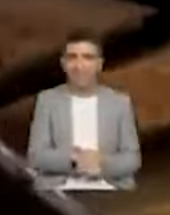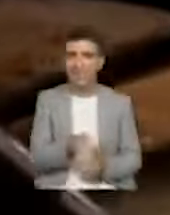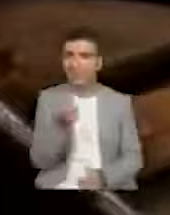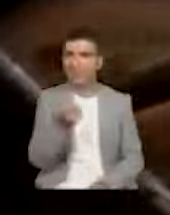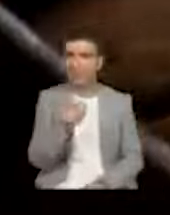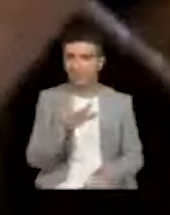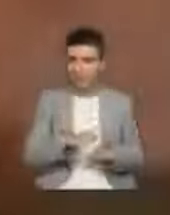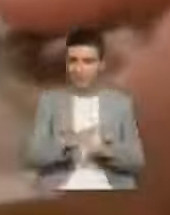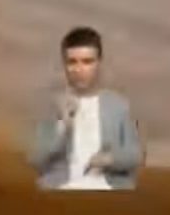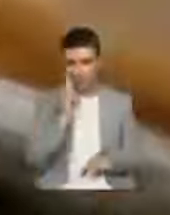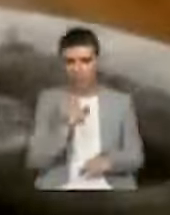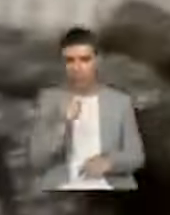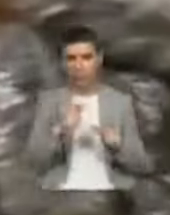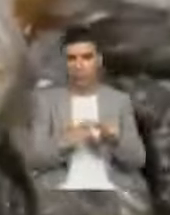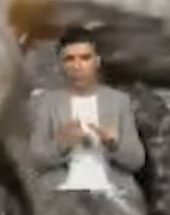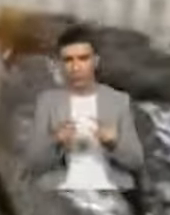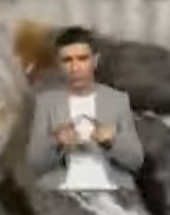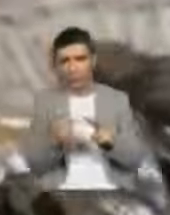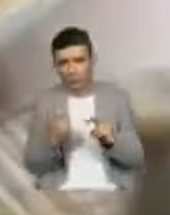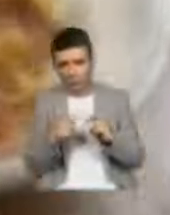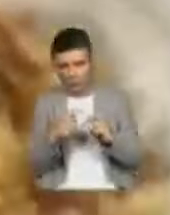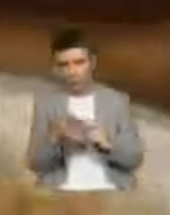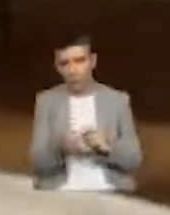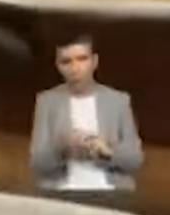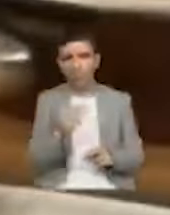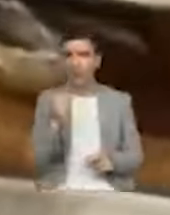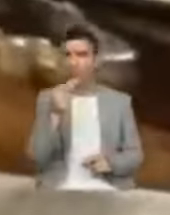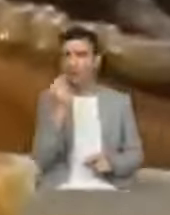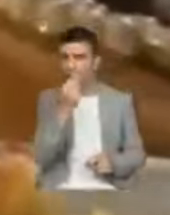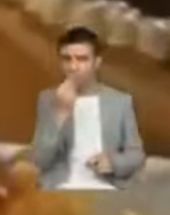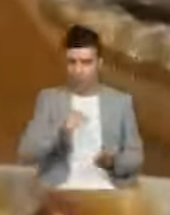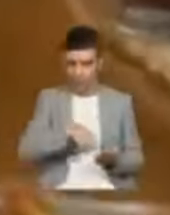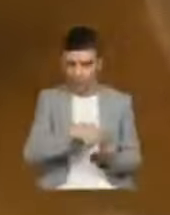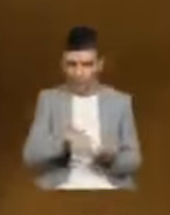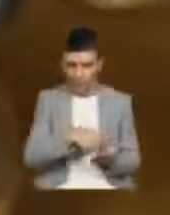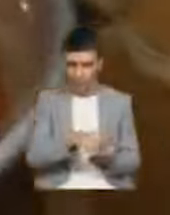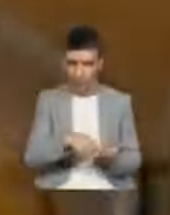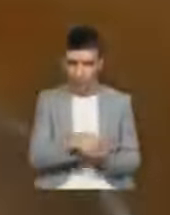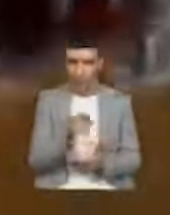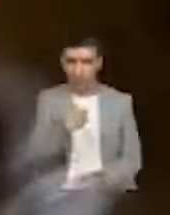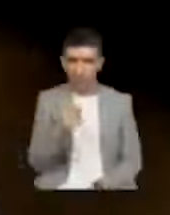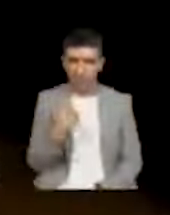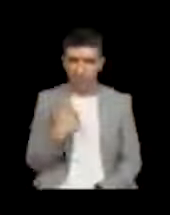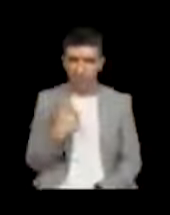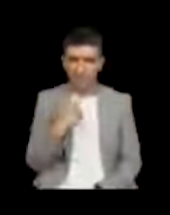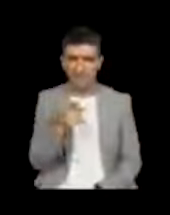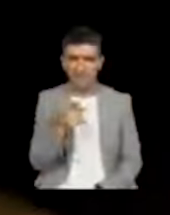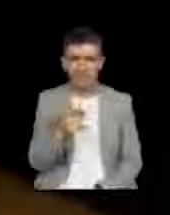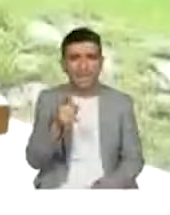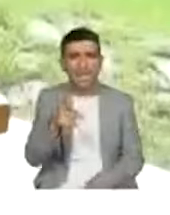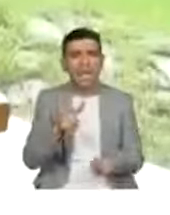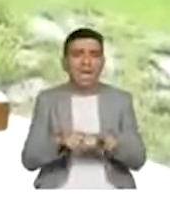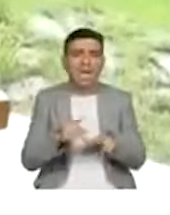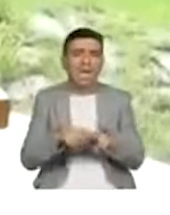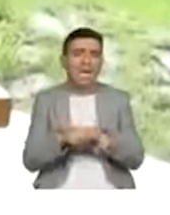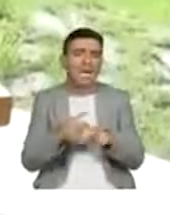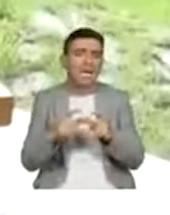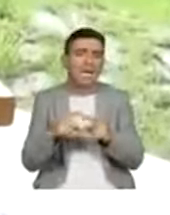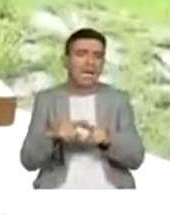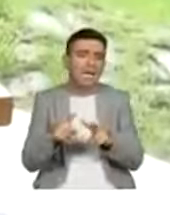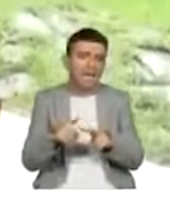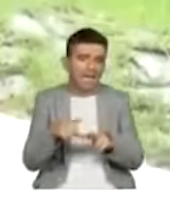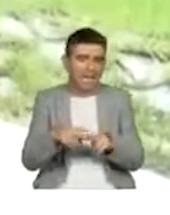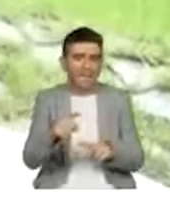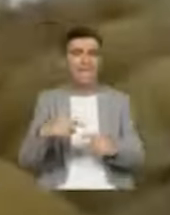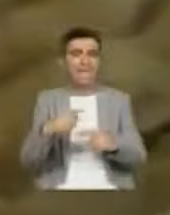önce yapmıştık. Sumurumuz, turşu kavurmamız, bu bizim meşhur kayganamız,